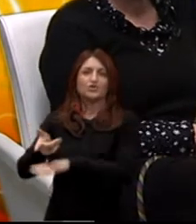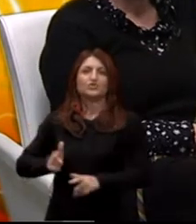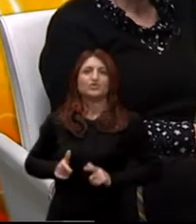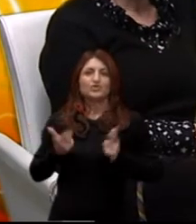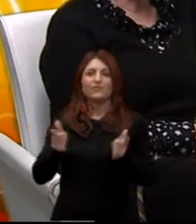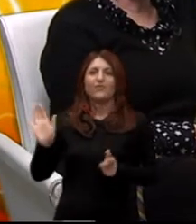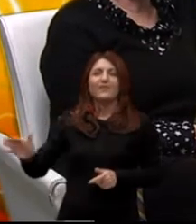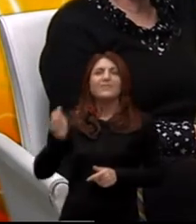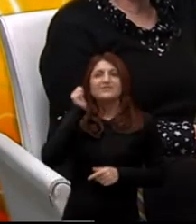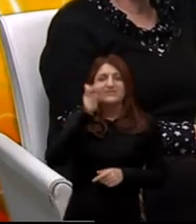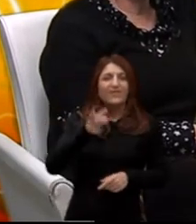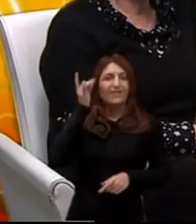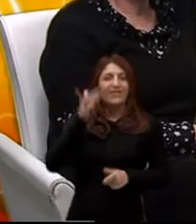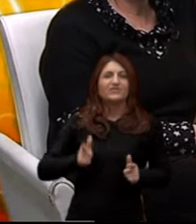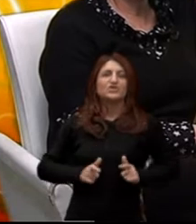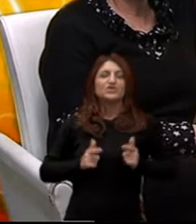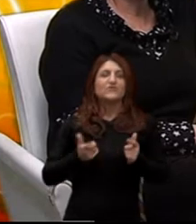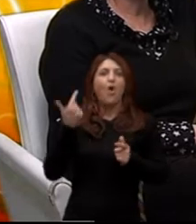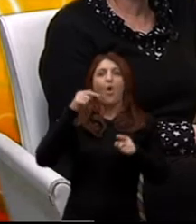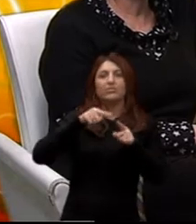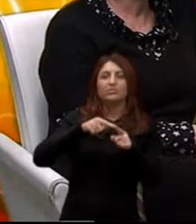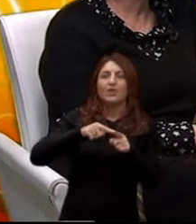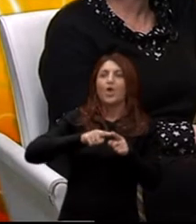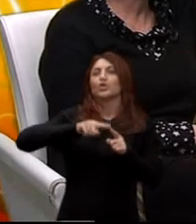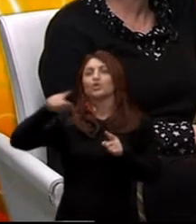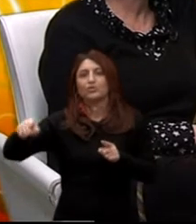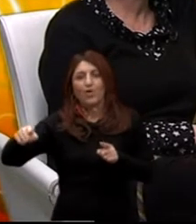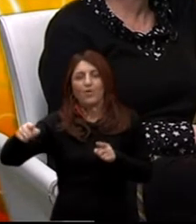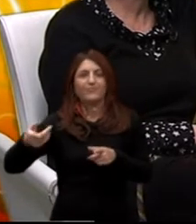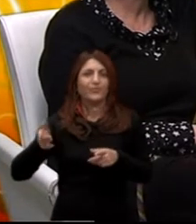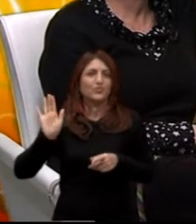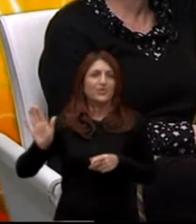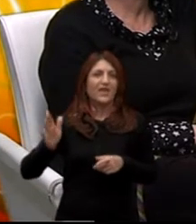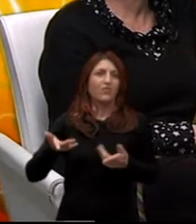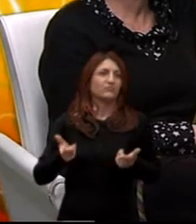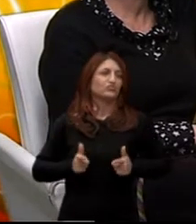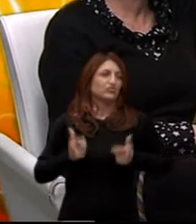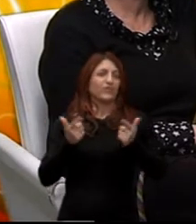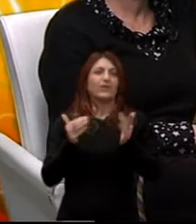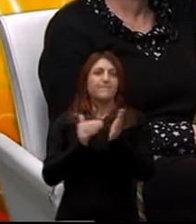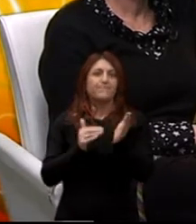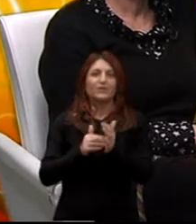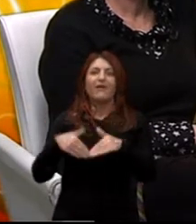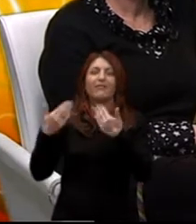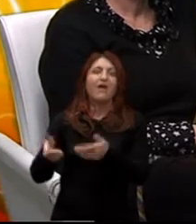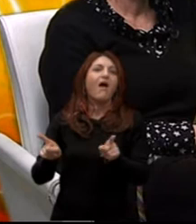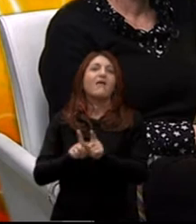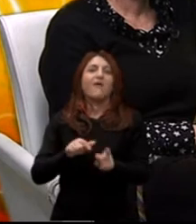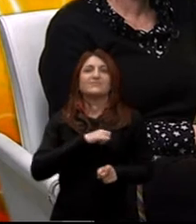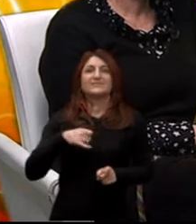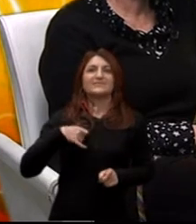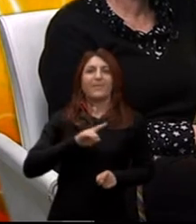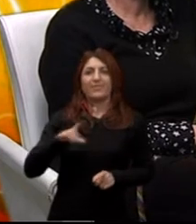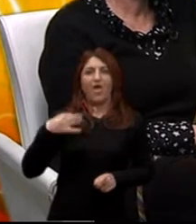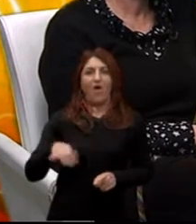u njegovom svakodnevnom životu od točke A do točke B, to jest u njegovom socijalnom funkcioniranju osigurati mu neovisnost.